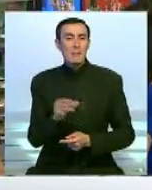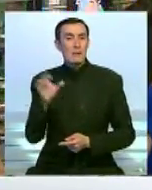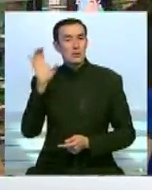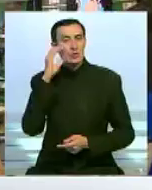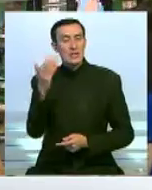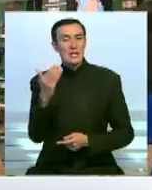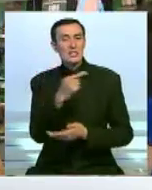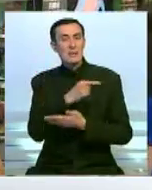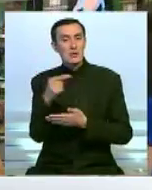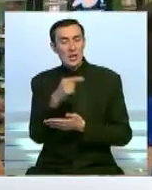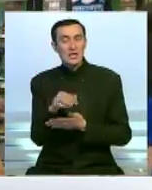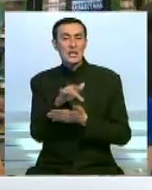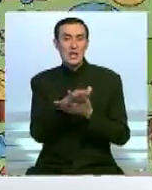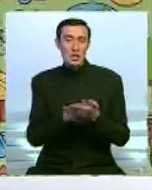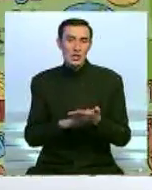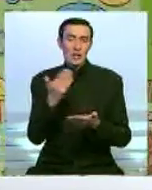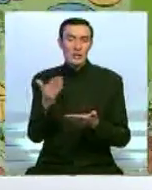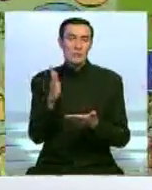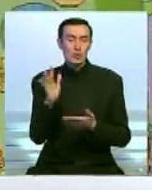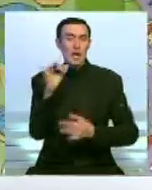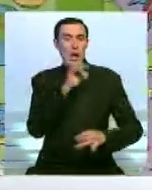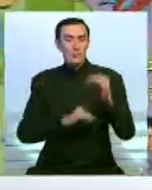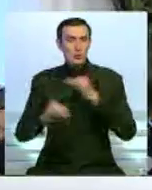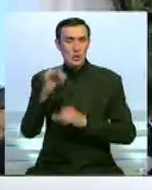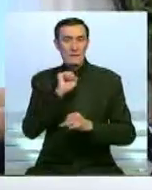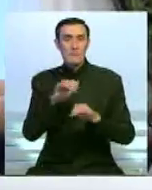и в дальнейшем обсудят их в парламенте.